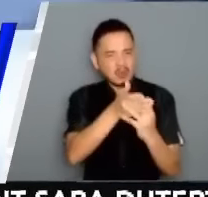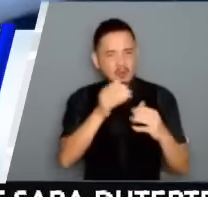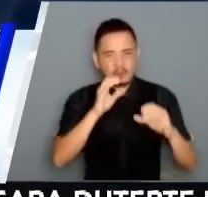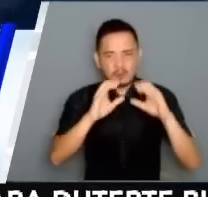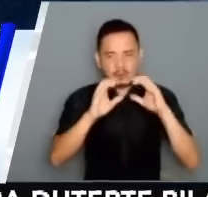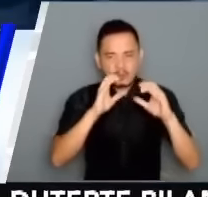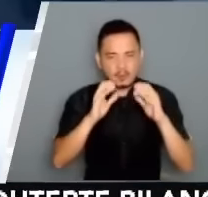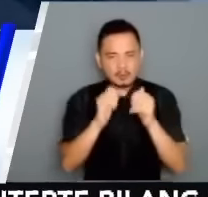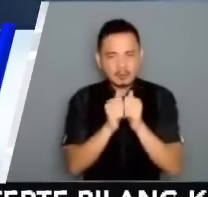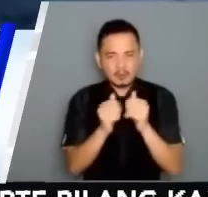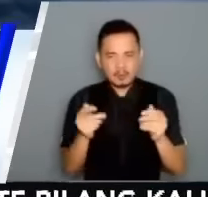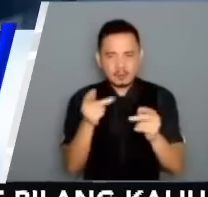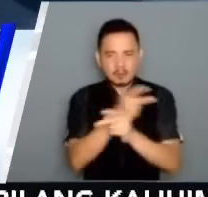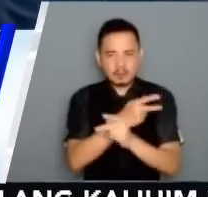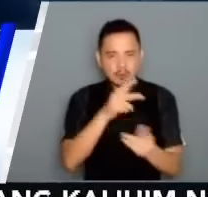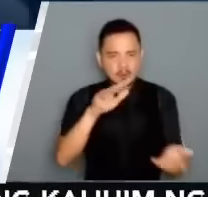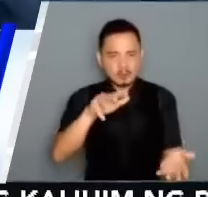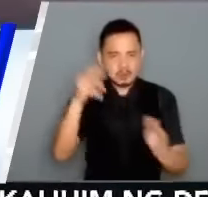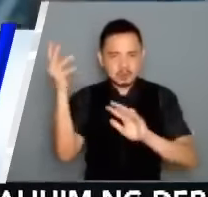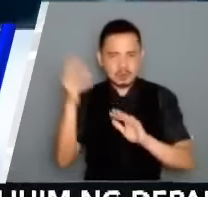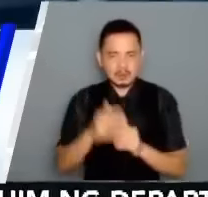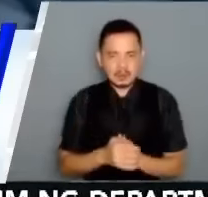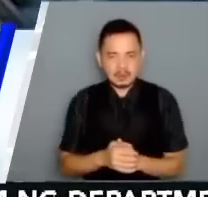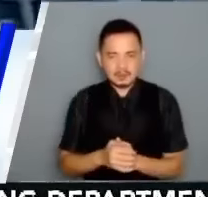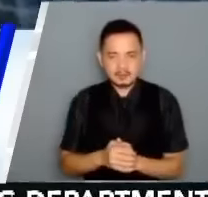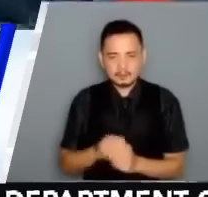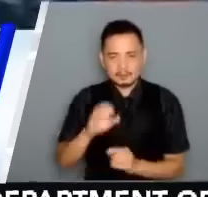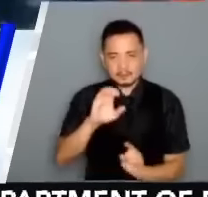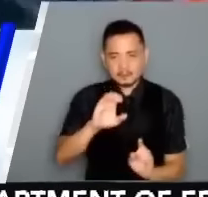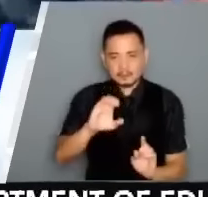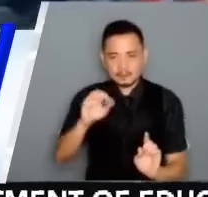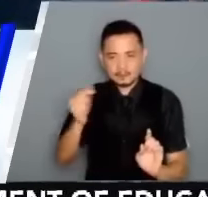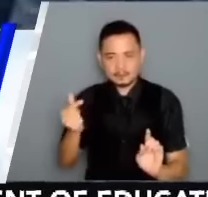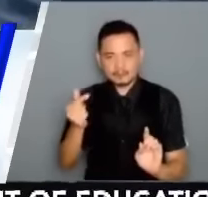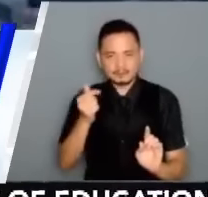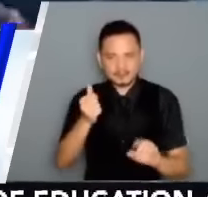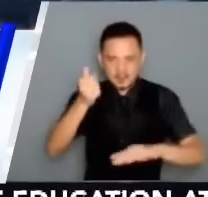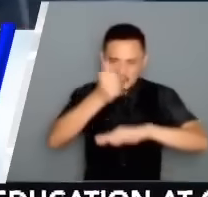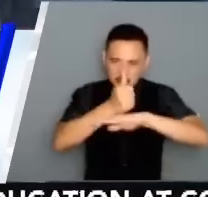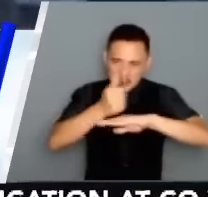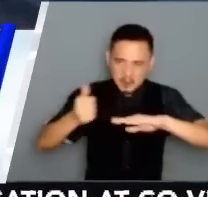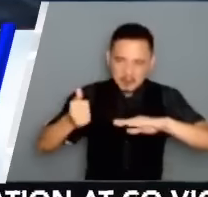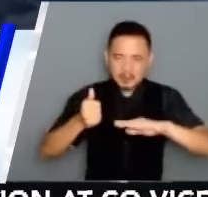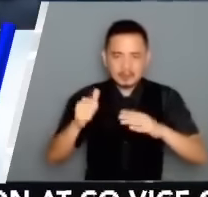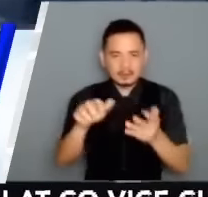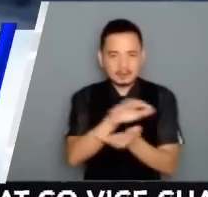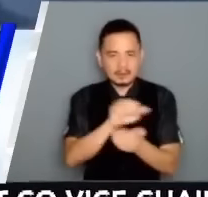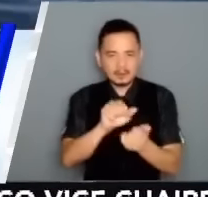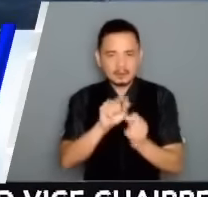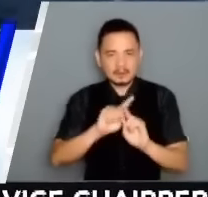tensyon. Tinalian din ng CCG ang ilang rigid hull inflatable boats ng Pilipinas.